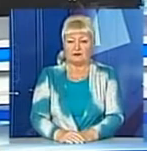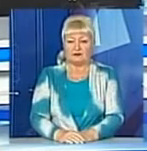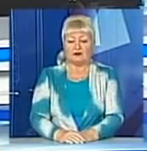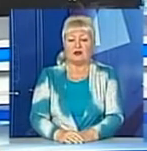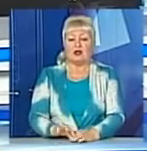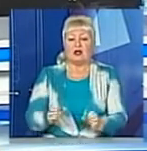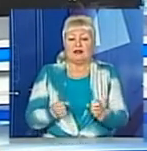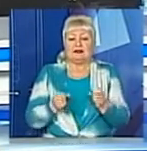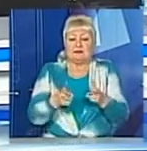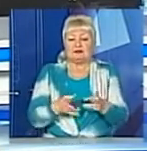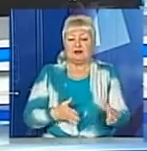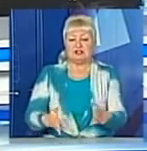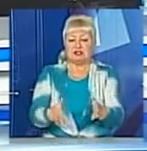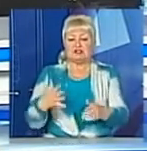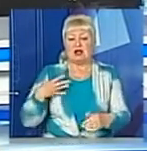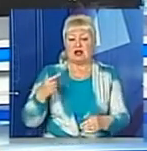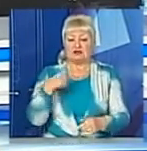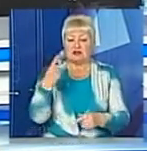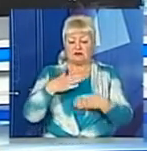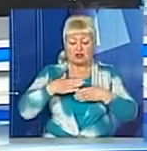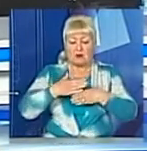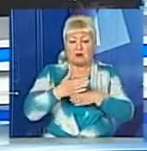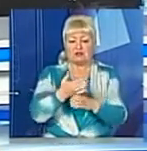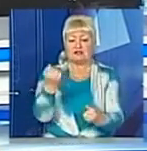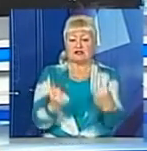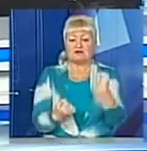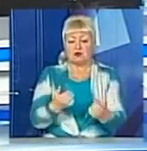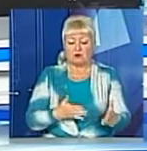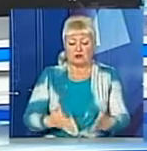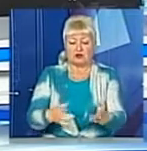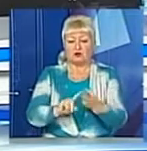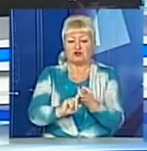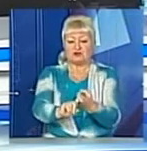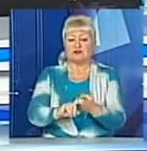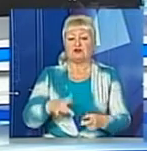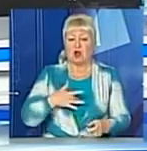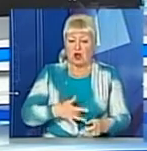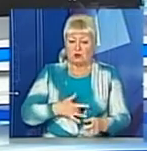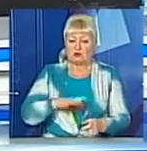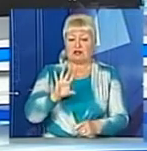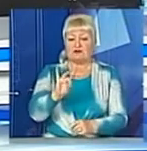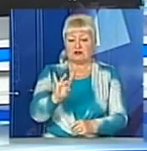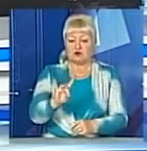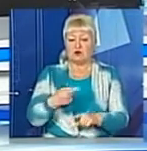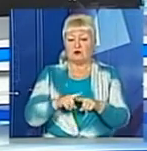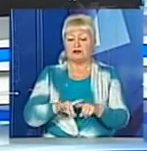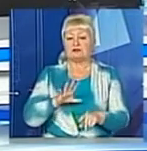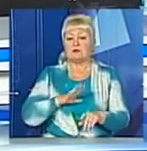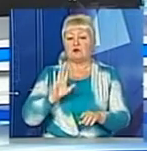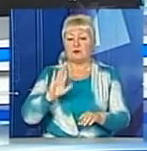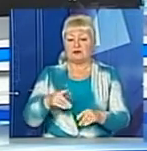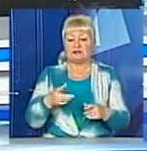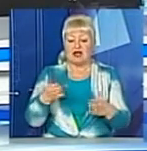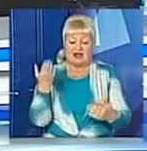зараз про небезпечний шлях. На Львівщині потріскала автомобільна дорога, що з'єднує Трускавець і Дрогобич. Це сталося після нещодавнього